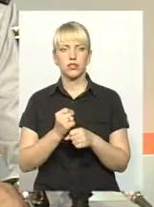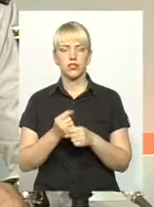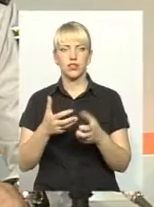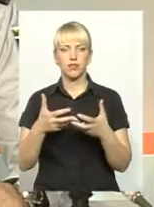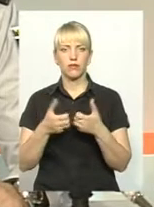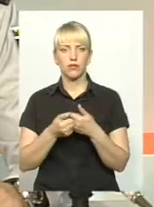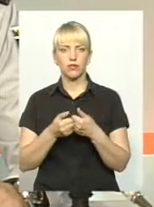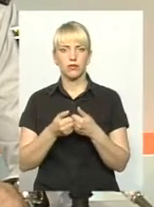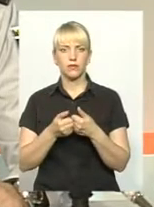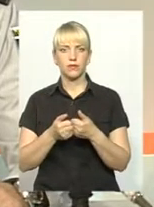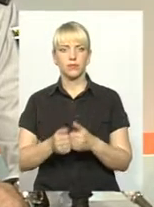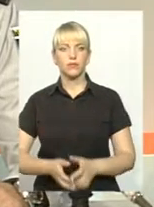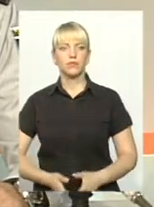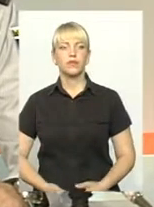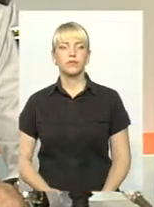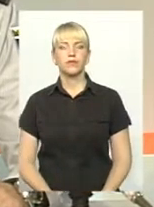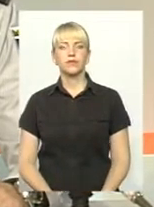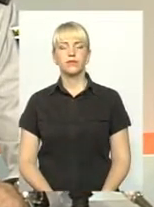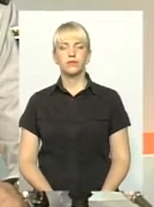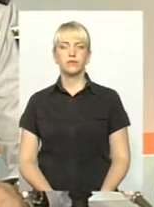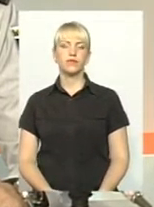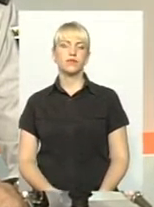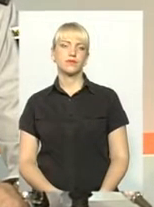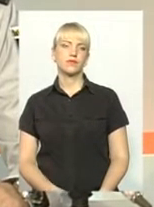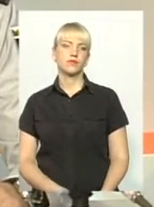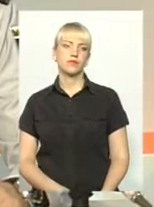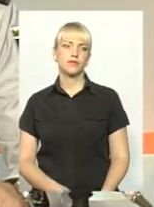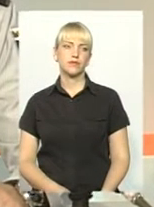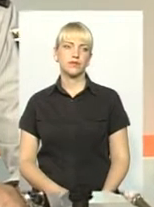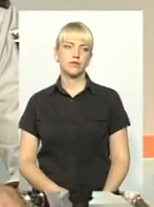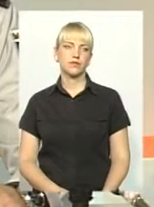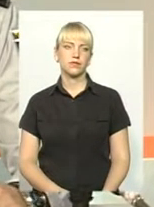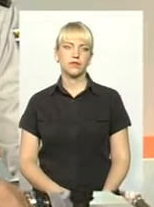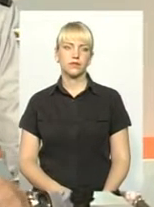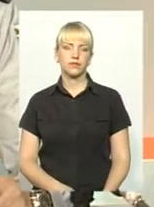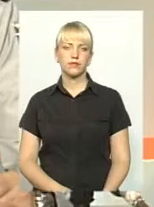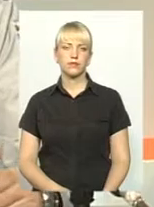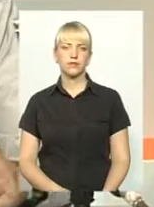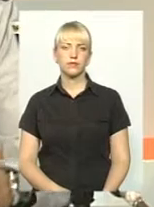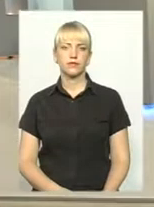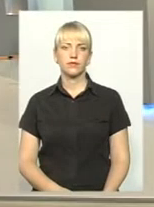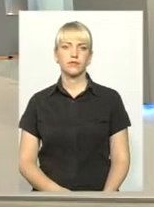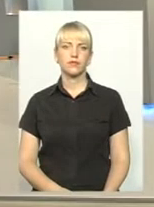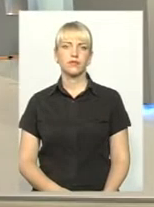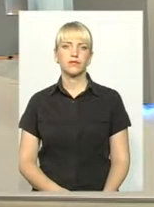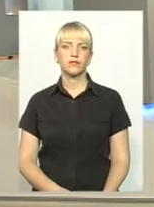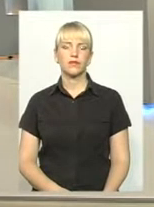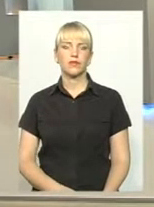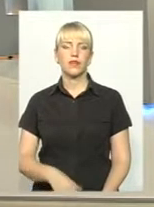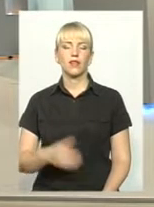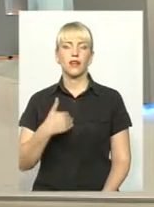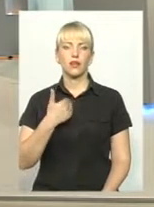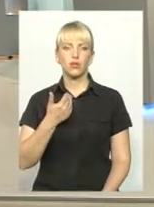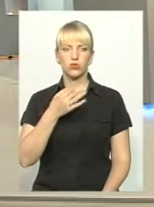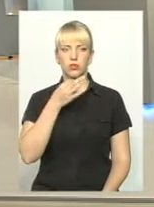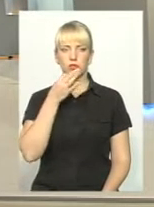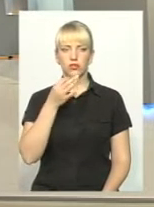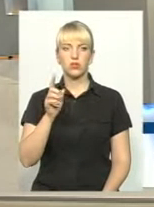Дякую за запитання. Шановні колеги. Ну, я хочу сказати, що